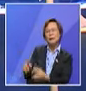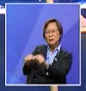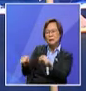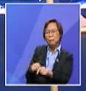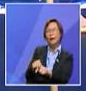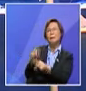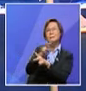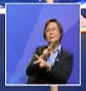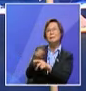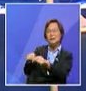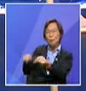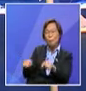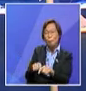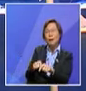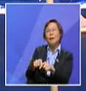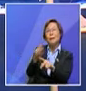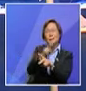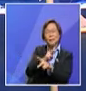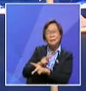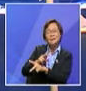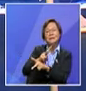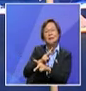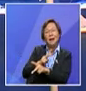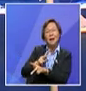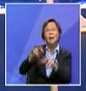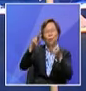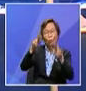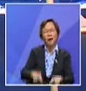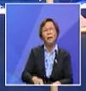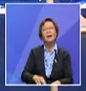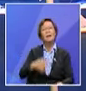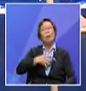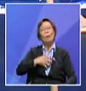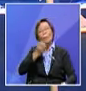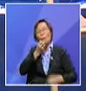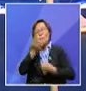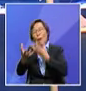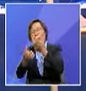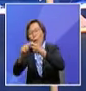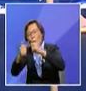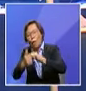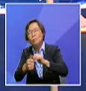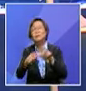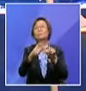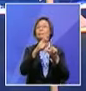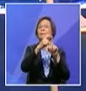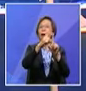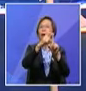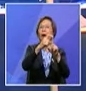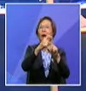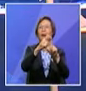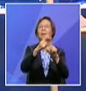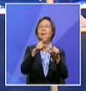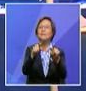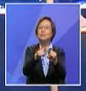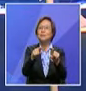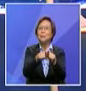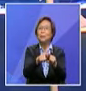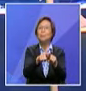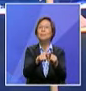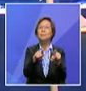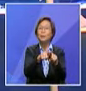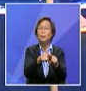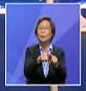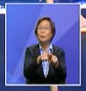rakyat di bawah mengadu nasib. Seperti kata bidalan Melayu, ibarat kayu besar di tengah